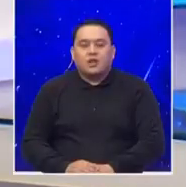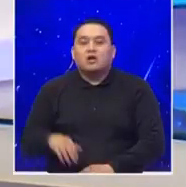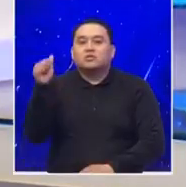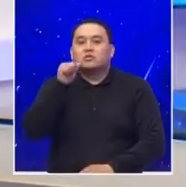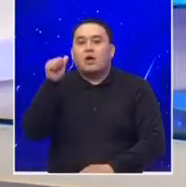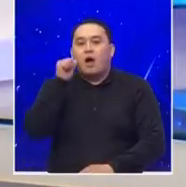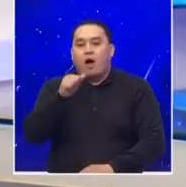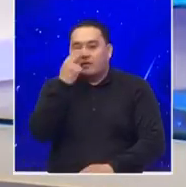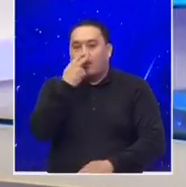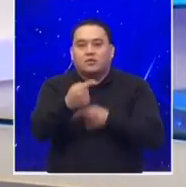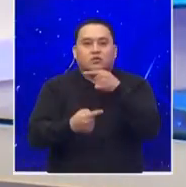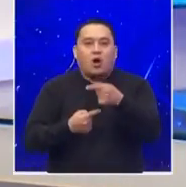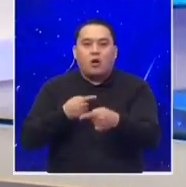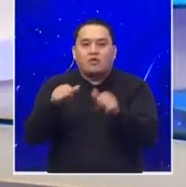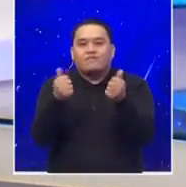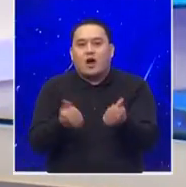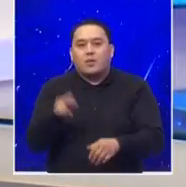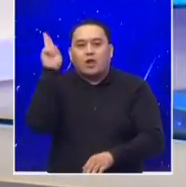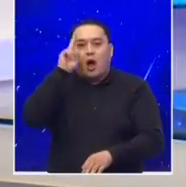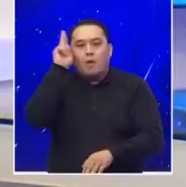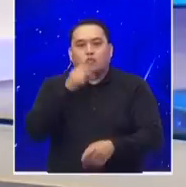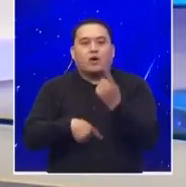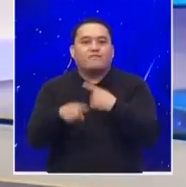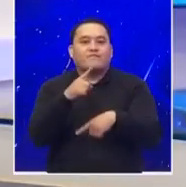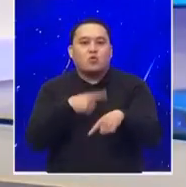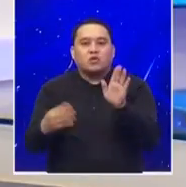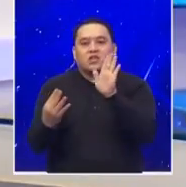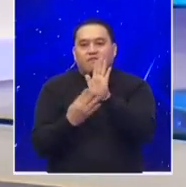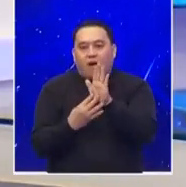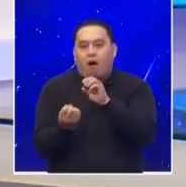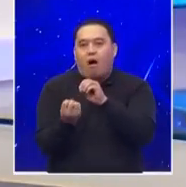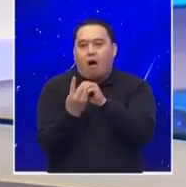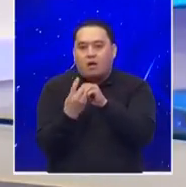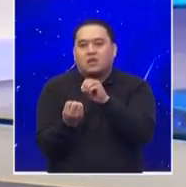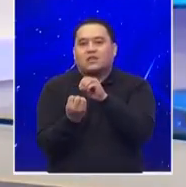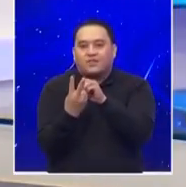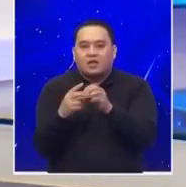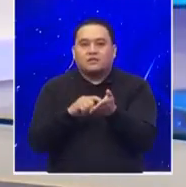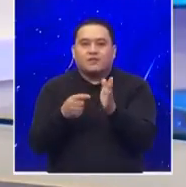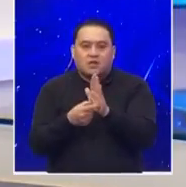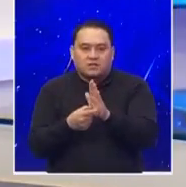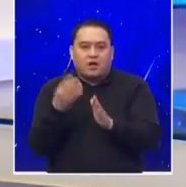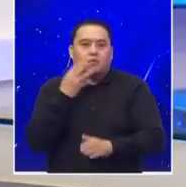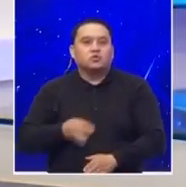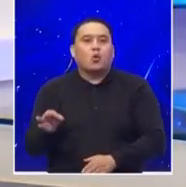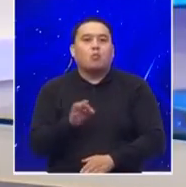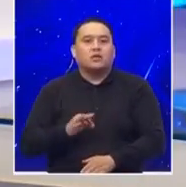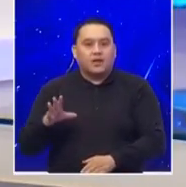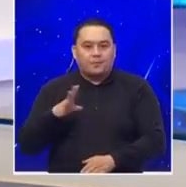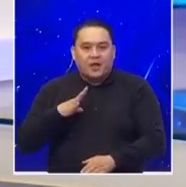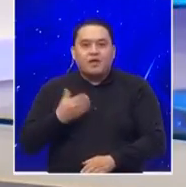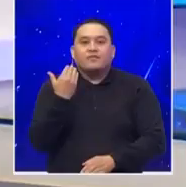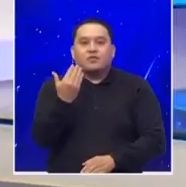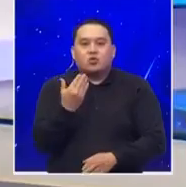Уже завтра к традиционному формату обучения вернутся школьники 9, 11 и 12 классов Алматинской